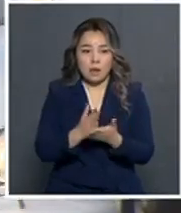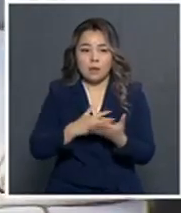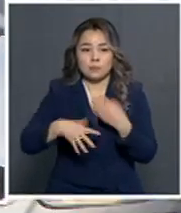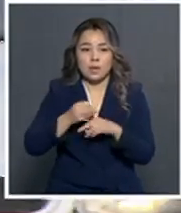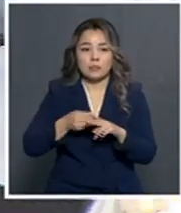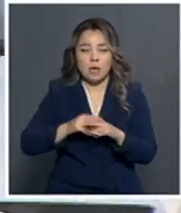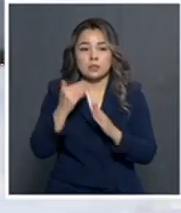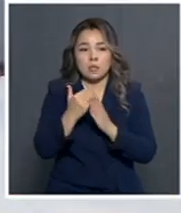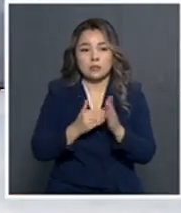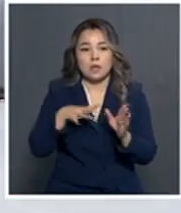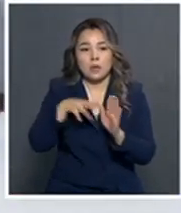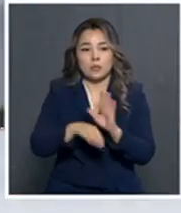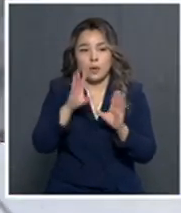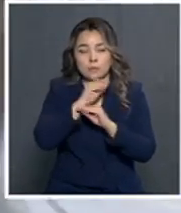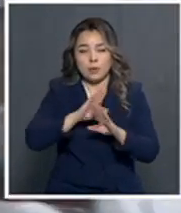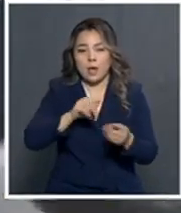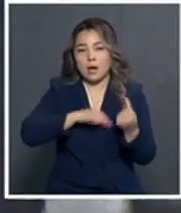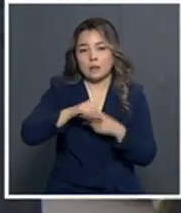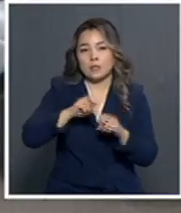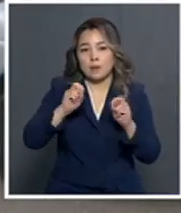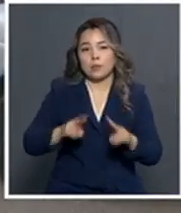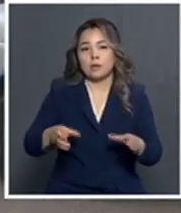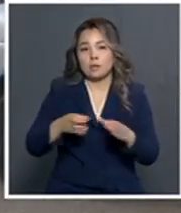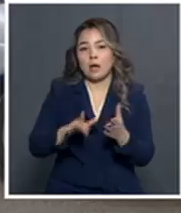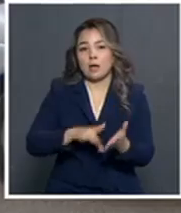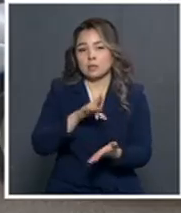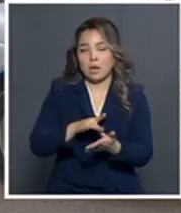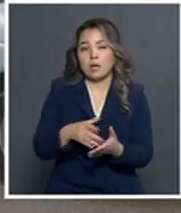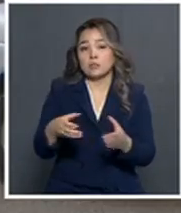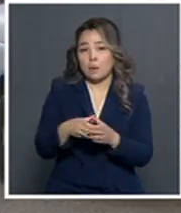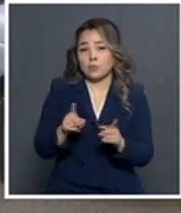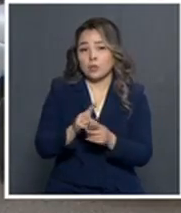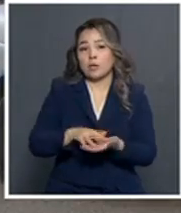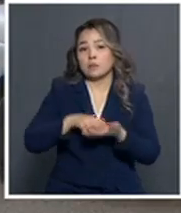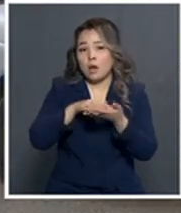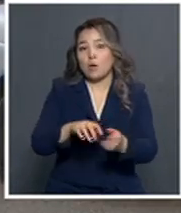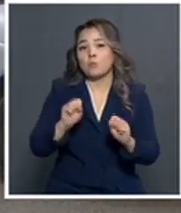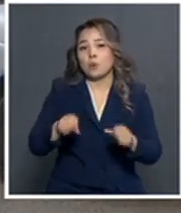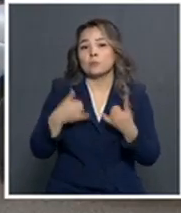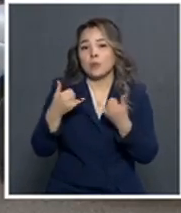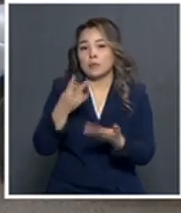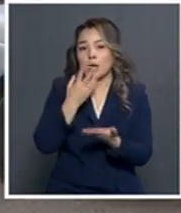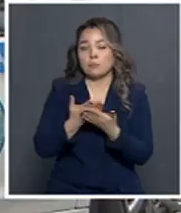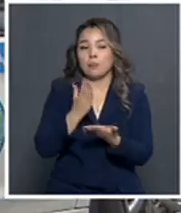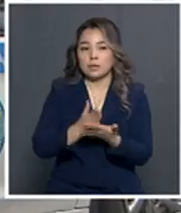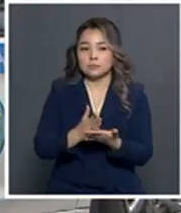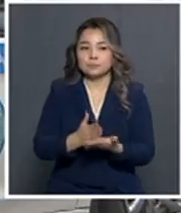жүйеге енбеген кәсіпорындар қалалық штабқа хабарласып, өтініш білдіруіне мүмкіндік бар.